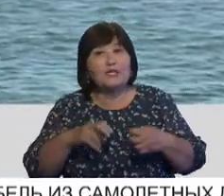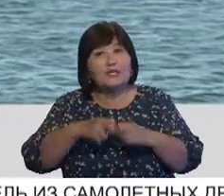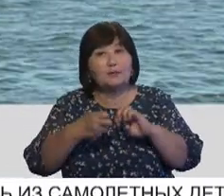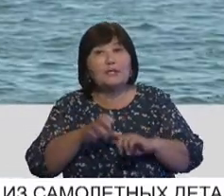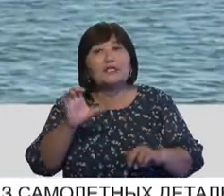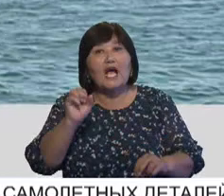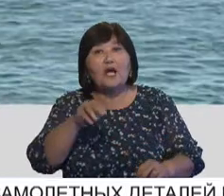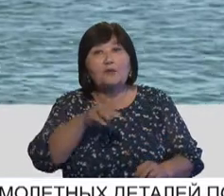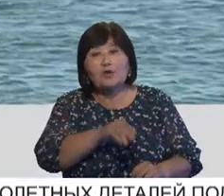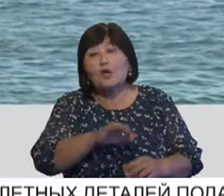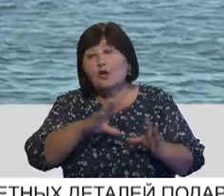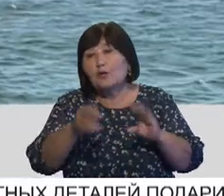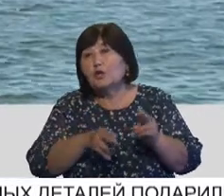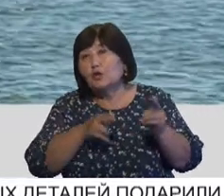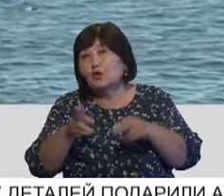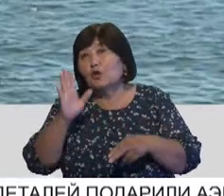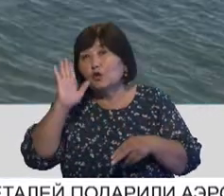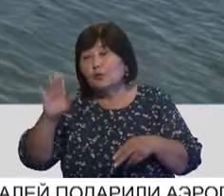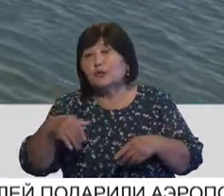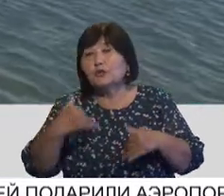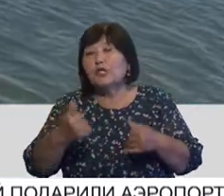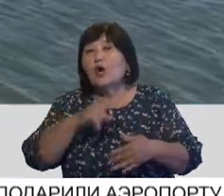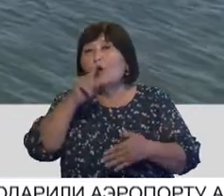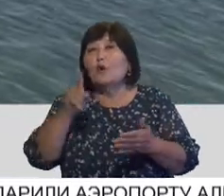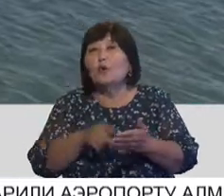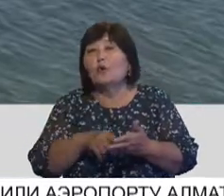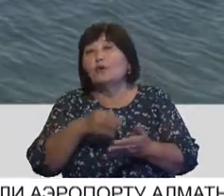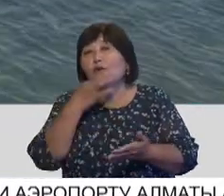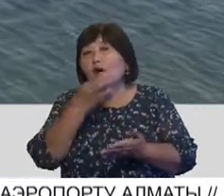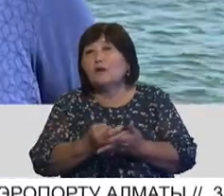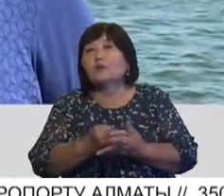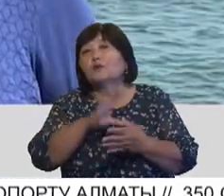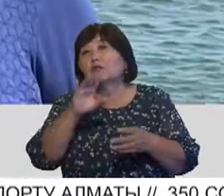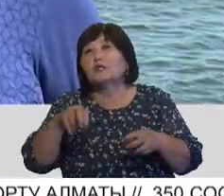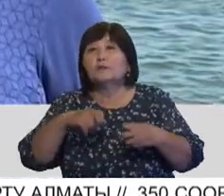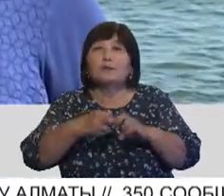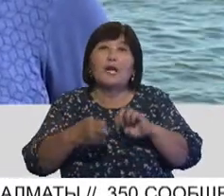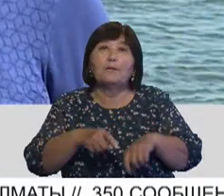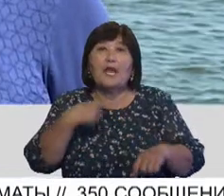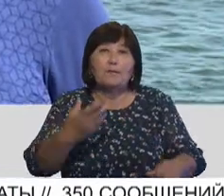проблемы к саммиту. По итогам поездки будут выверены общие вопросы и решения конкретных проблем.